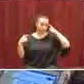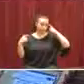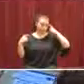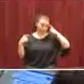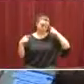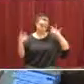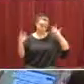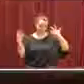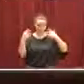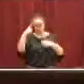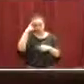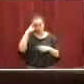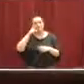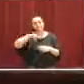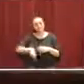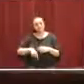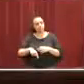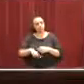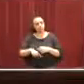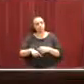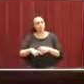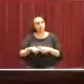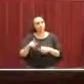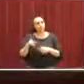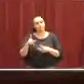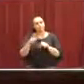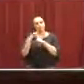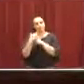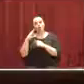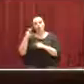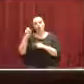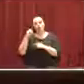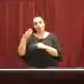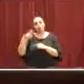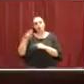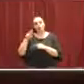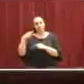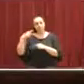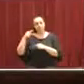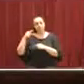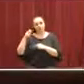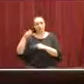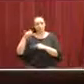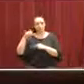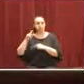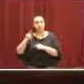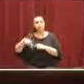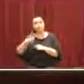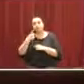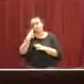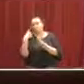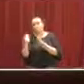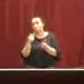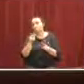val la pena recordar que també està impersonats en el cas Overmarketing, on també s'està investigant una presumpta trama de finançament il·legal del Partit